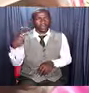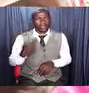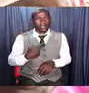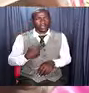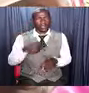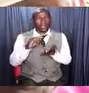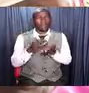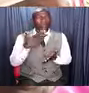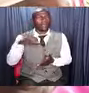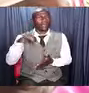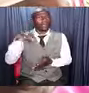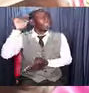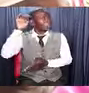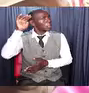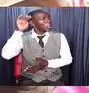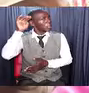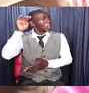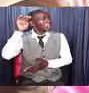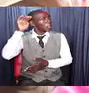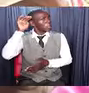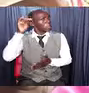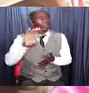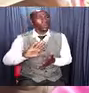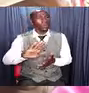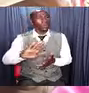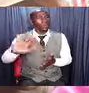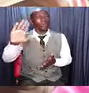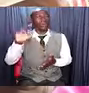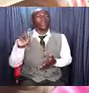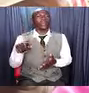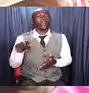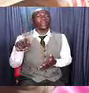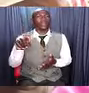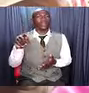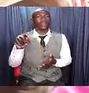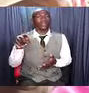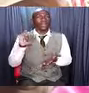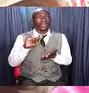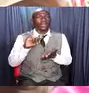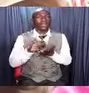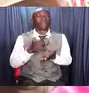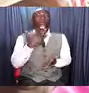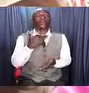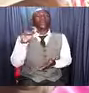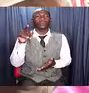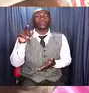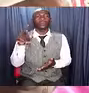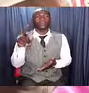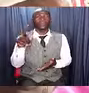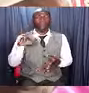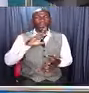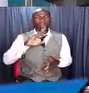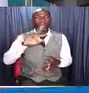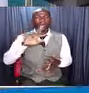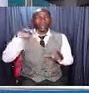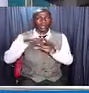us. Wenye kusikiliza. Who are listeners. Yale mahitaji yako yote yale. All your needs. Unao yahitaji. That you need. Yako